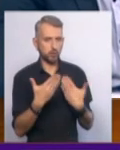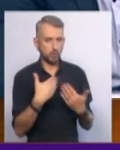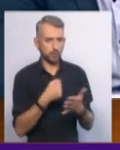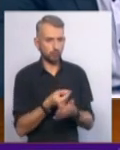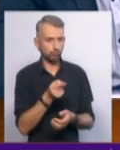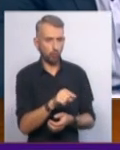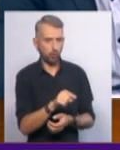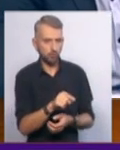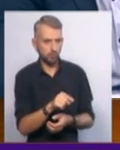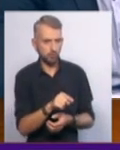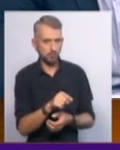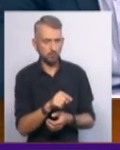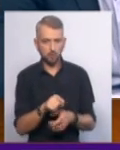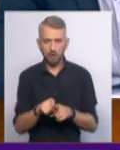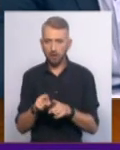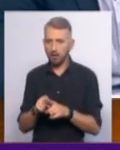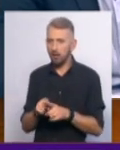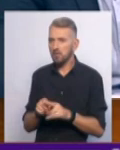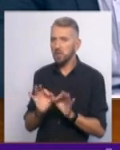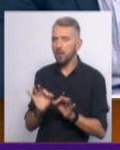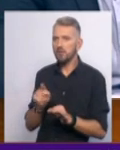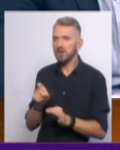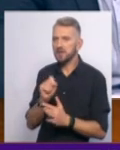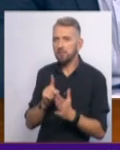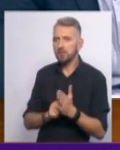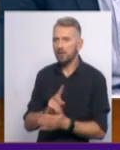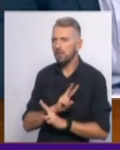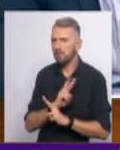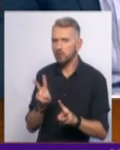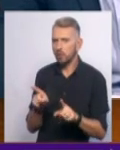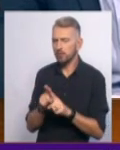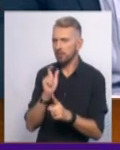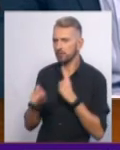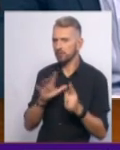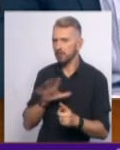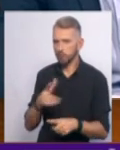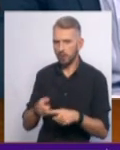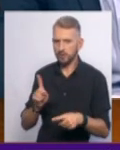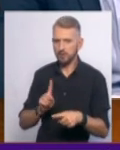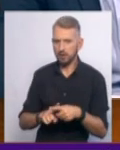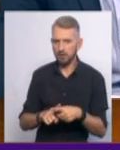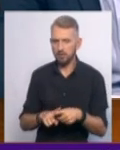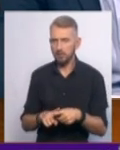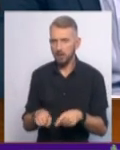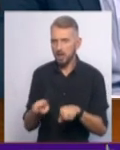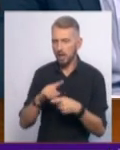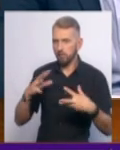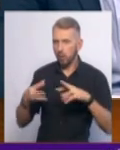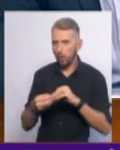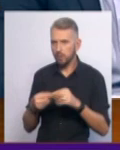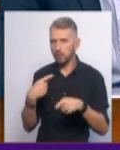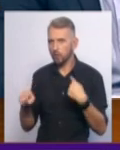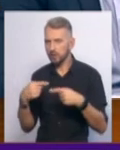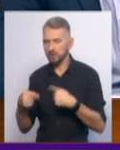цього, так, відверто. До речі, ще на це питання жодного разу ніхто таким чином не відповідав, що дійсно це ж таким чином виходить розрізнення